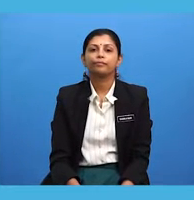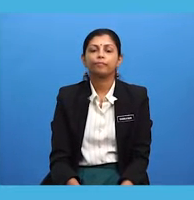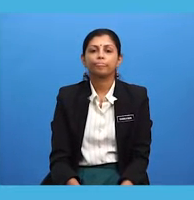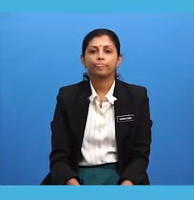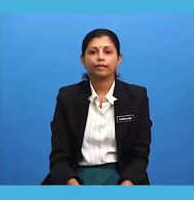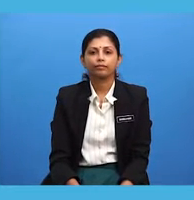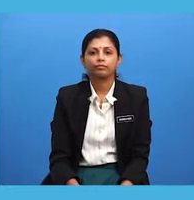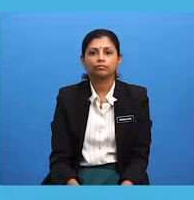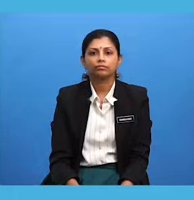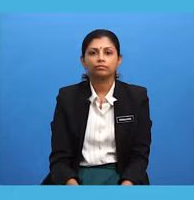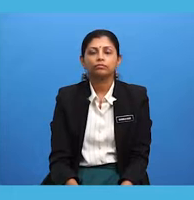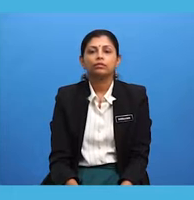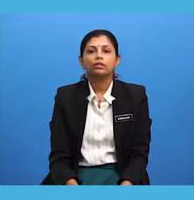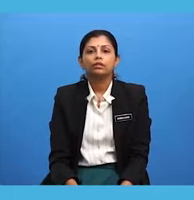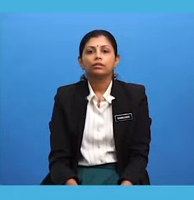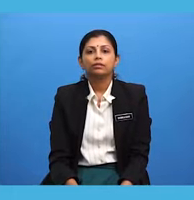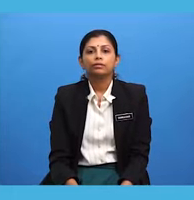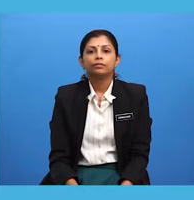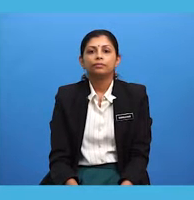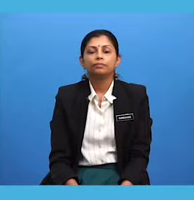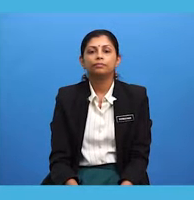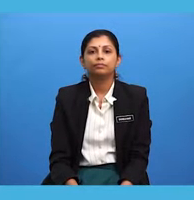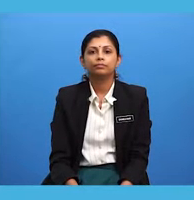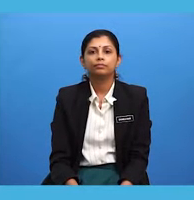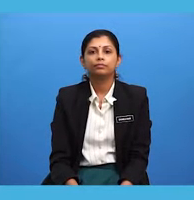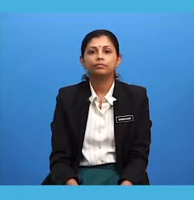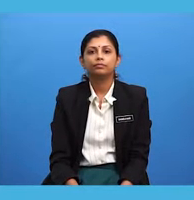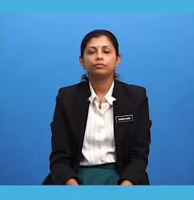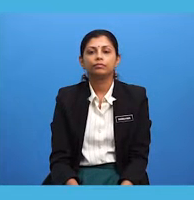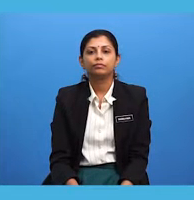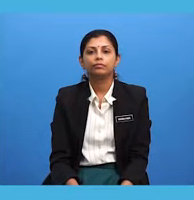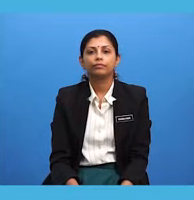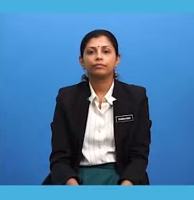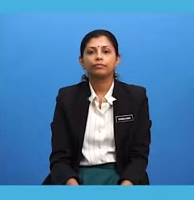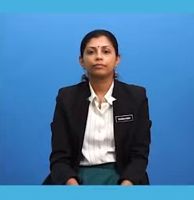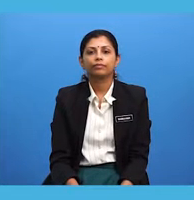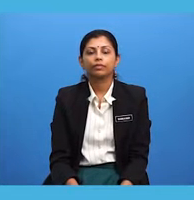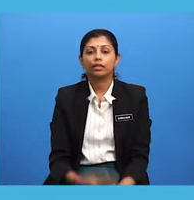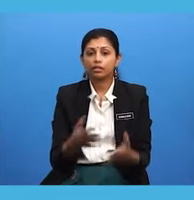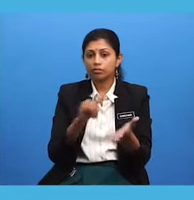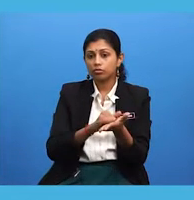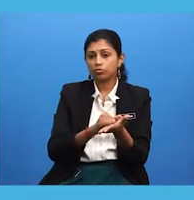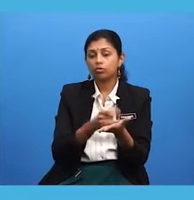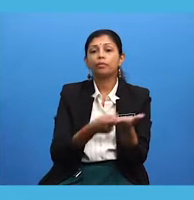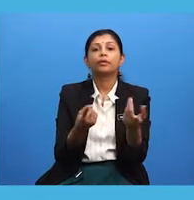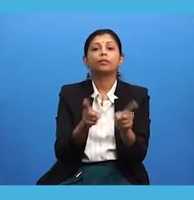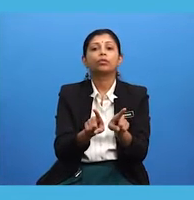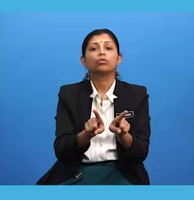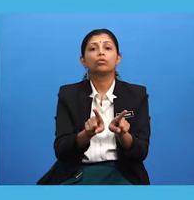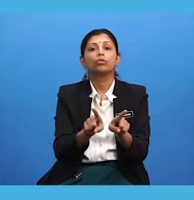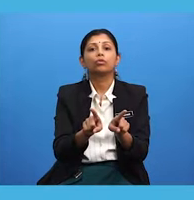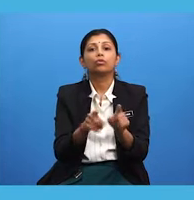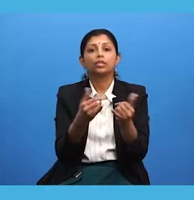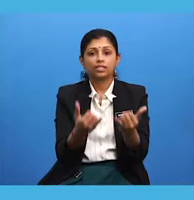FSH. Sekarang, mari kita lihat apa yang berlaku seterusnya.